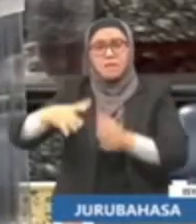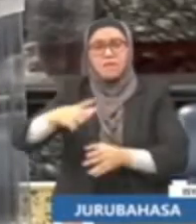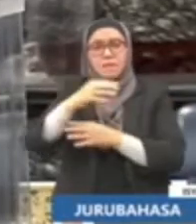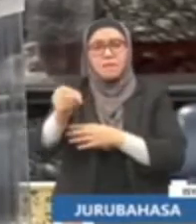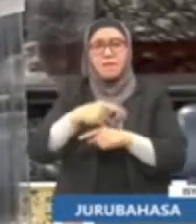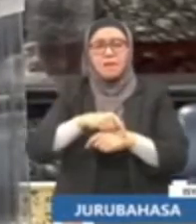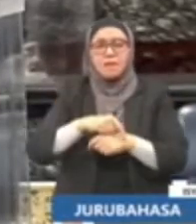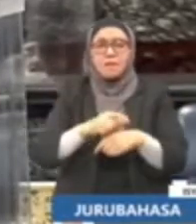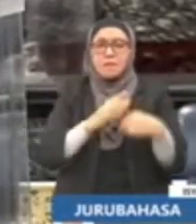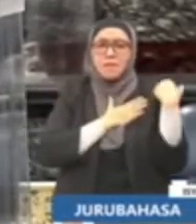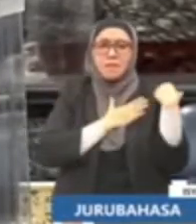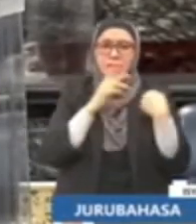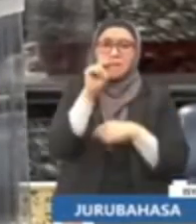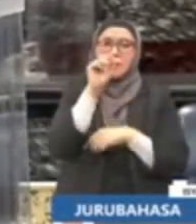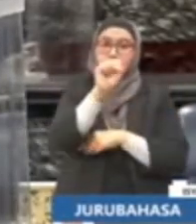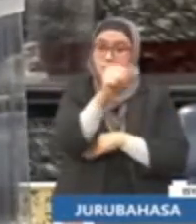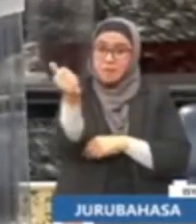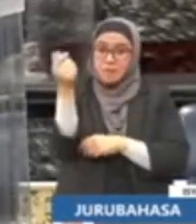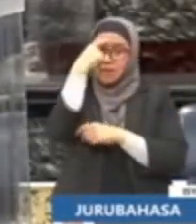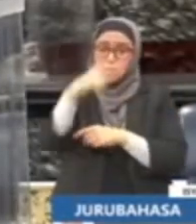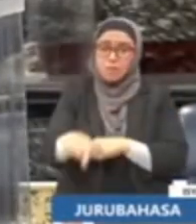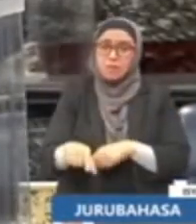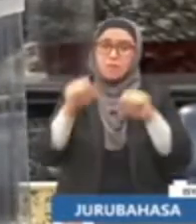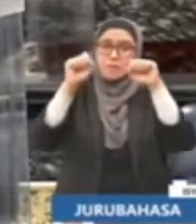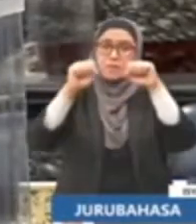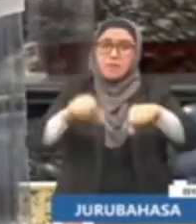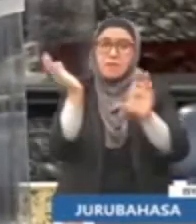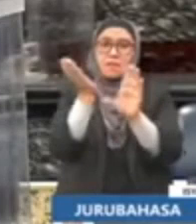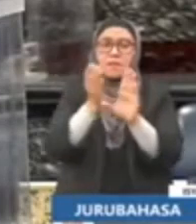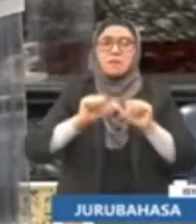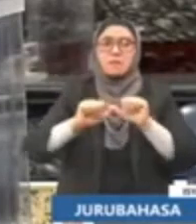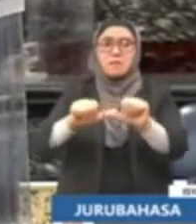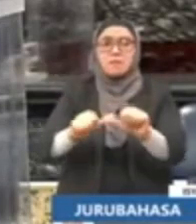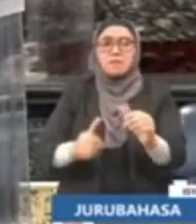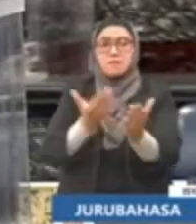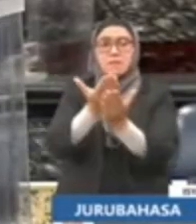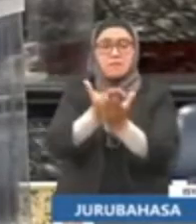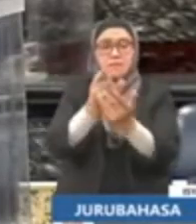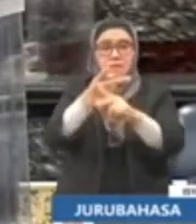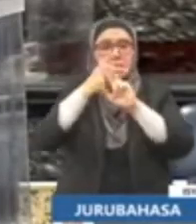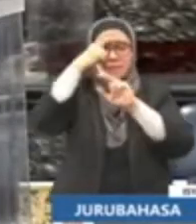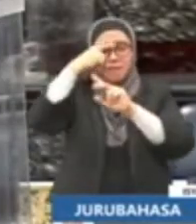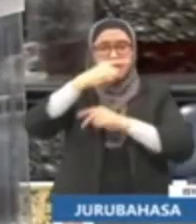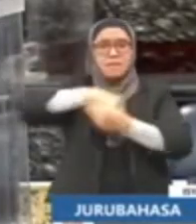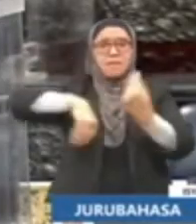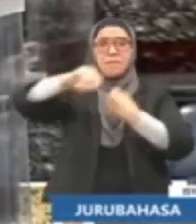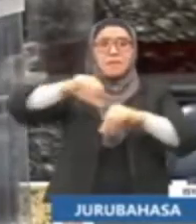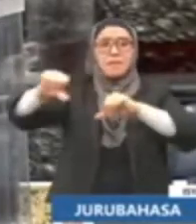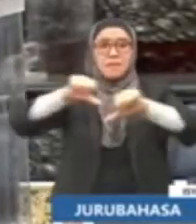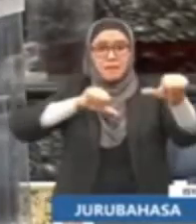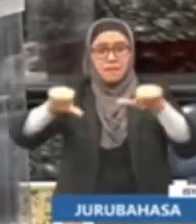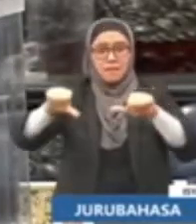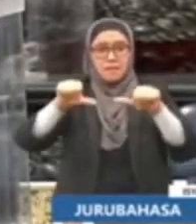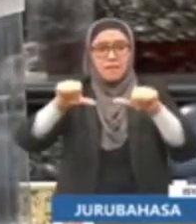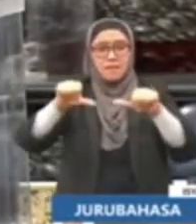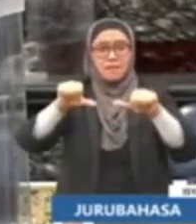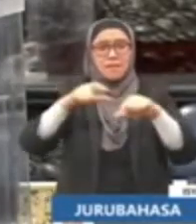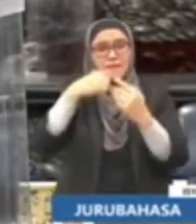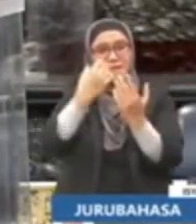dan Bolehkan bank-bank terus menawarkan pinjaman bagi menjadi ekonomi kedua pemegang kartu kredit